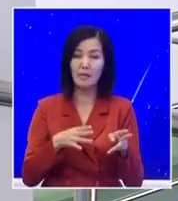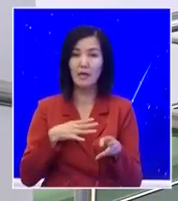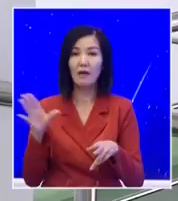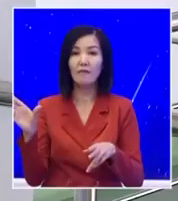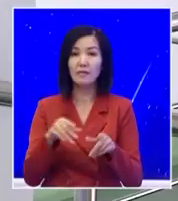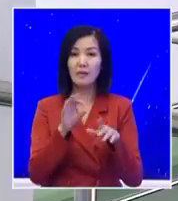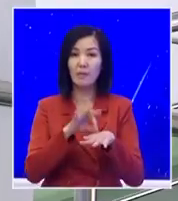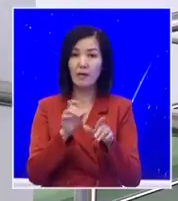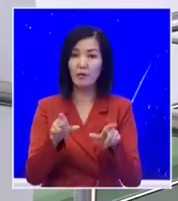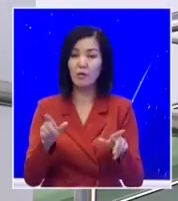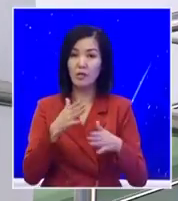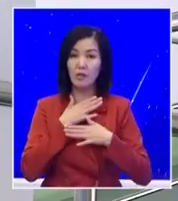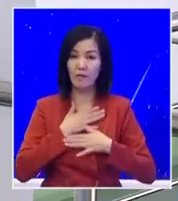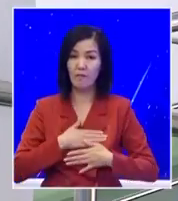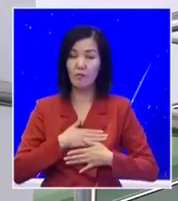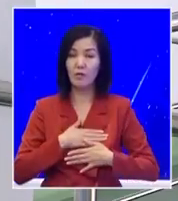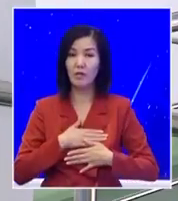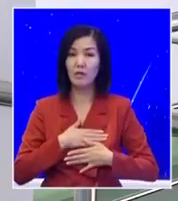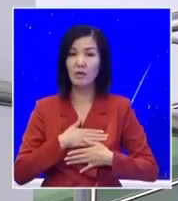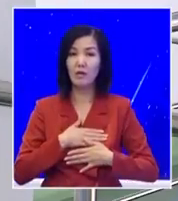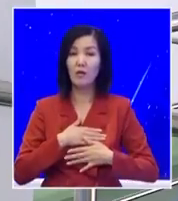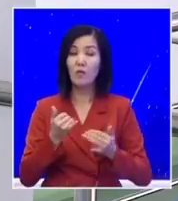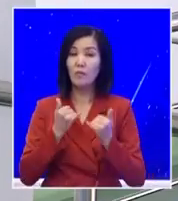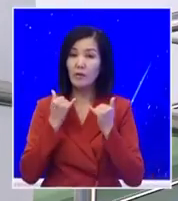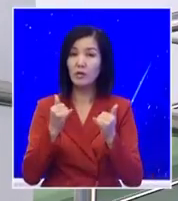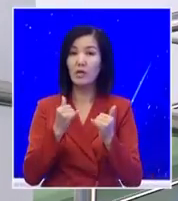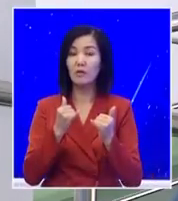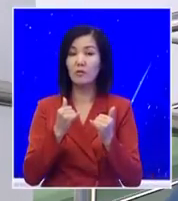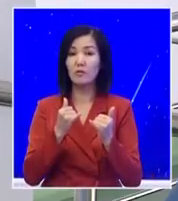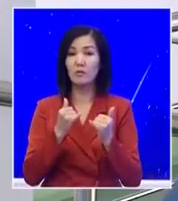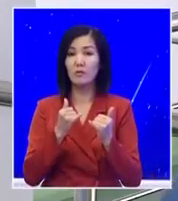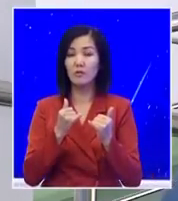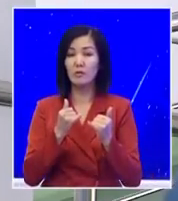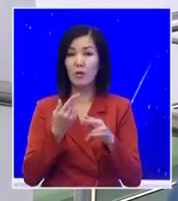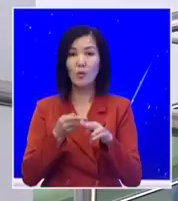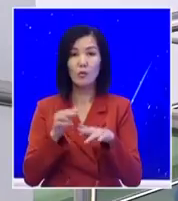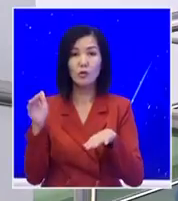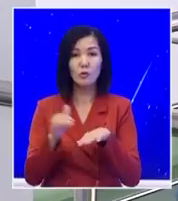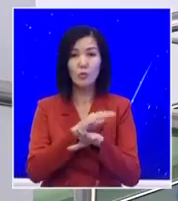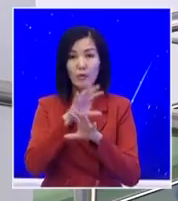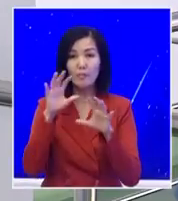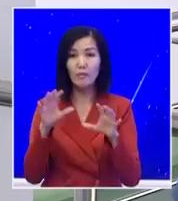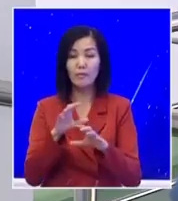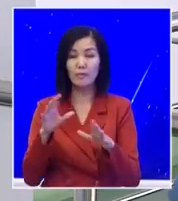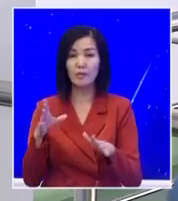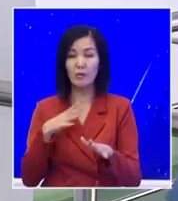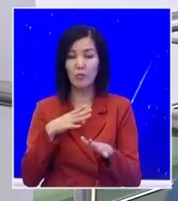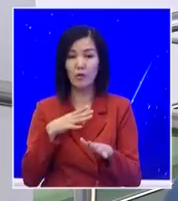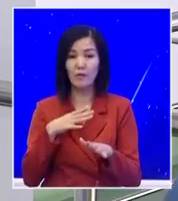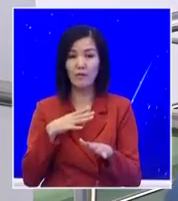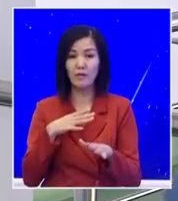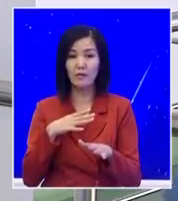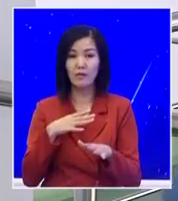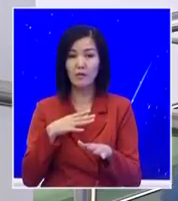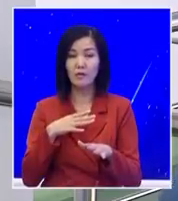довольны, отношение ко всем пациентам хорошее. Я думаю, что Асиф Рашанович